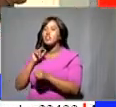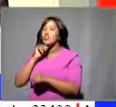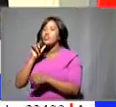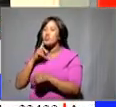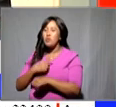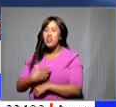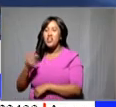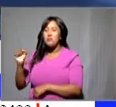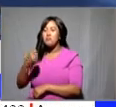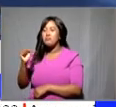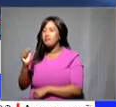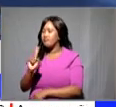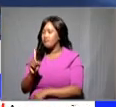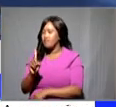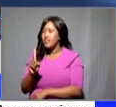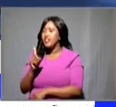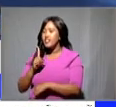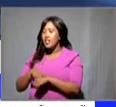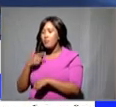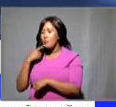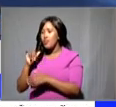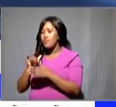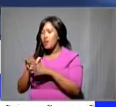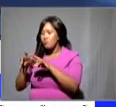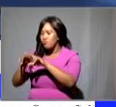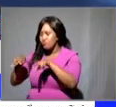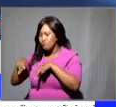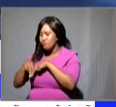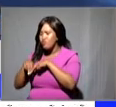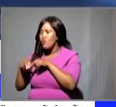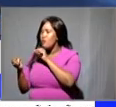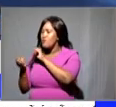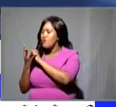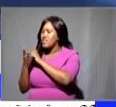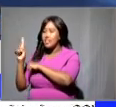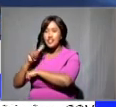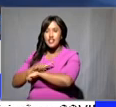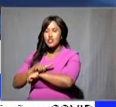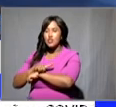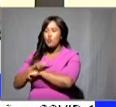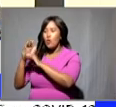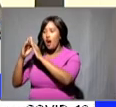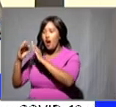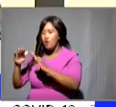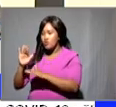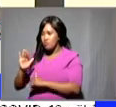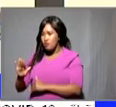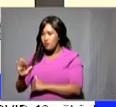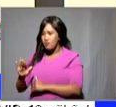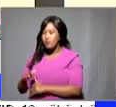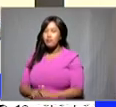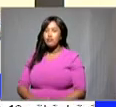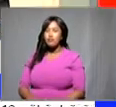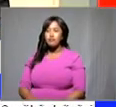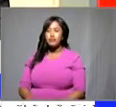tihida ya gucera cera gu quarantine ni kwirwo we muhingire biko jo siganona gwaku nyumba lady